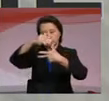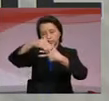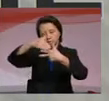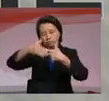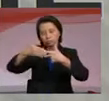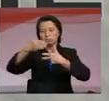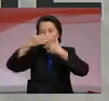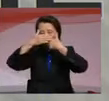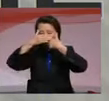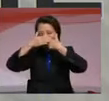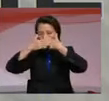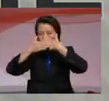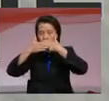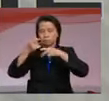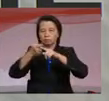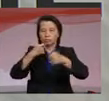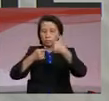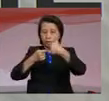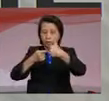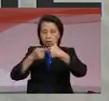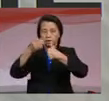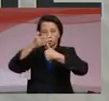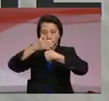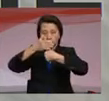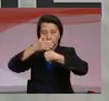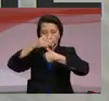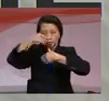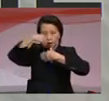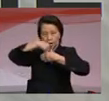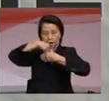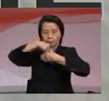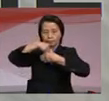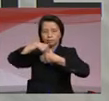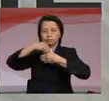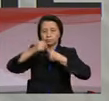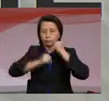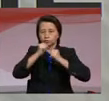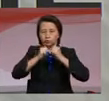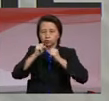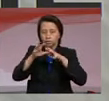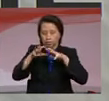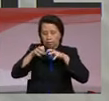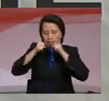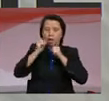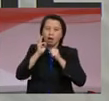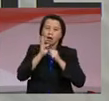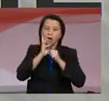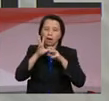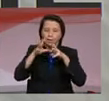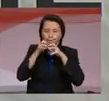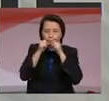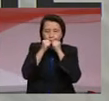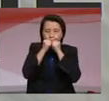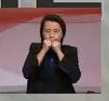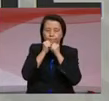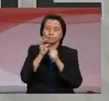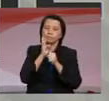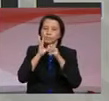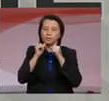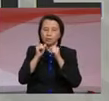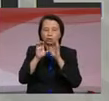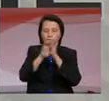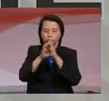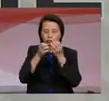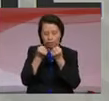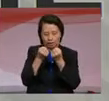yang terdiri daripada yang pertama, lapisan paling dalam yang bersifat penyerap air iaitu hydrophilic, misalnya